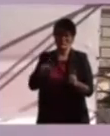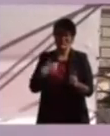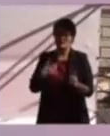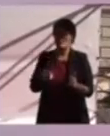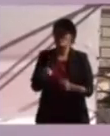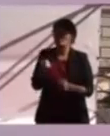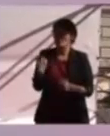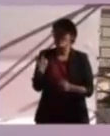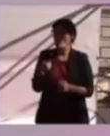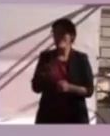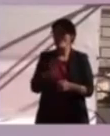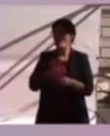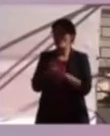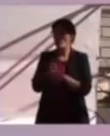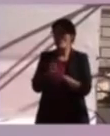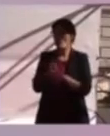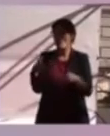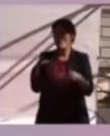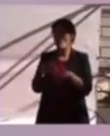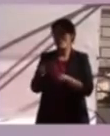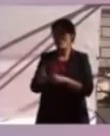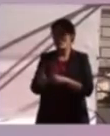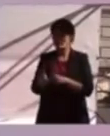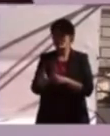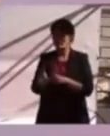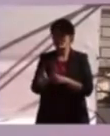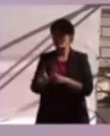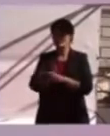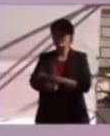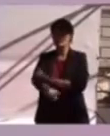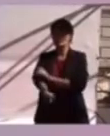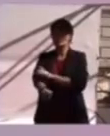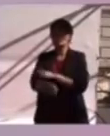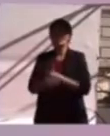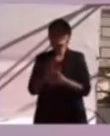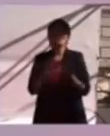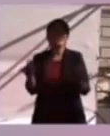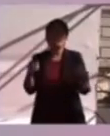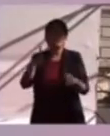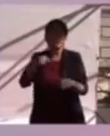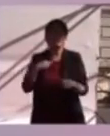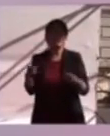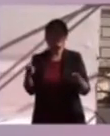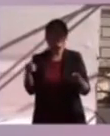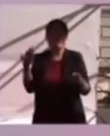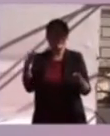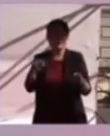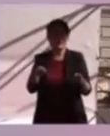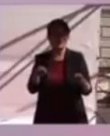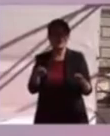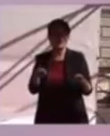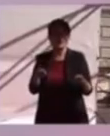adesso non a caso si è detto anche durante quella fase più volte